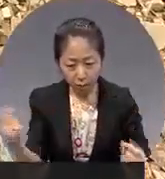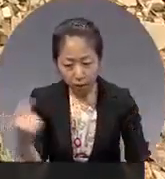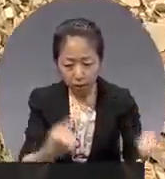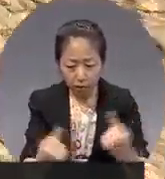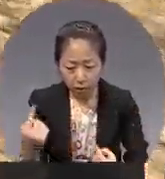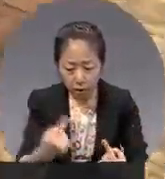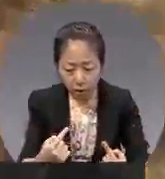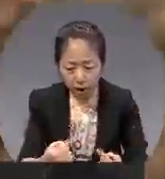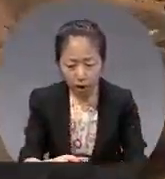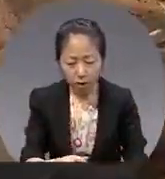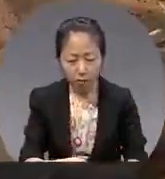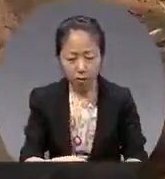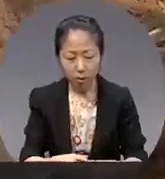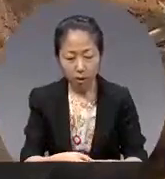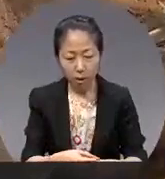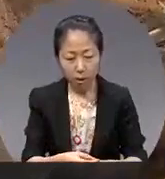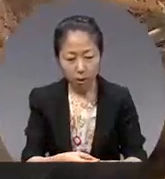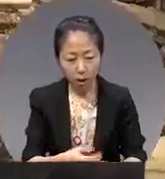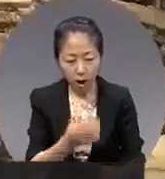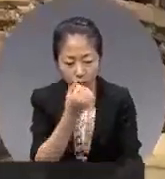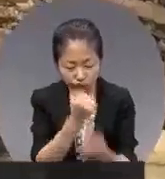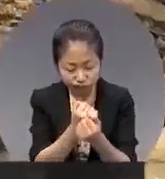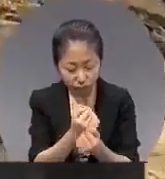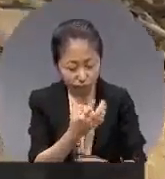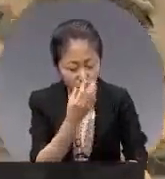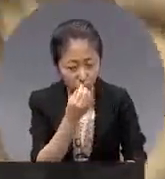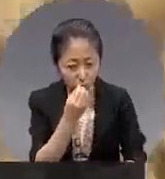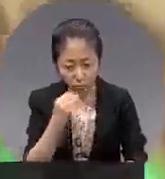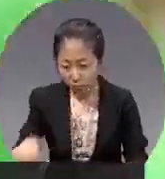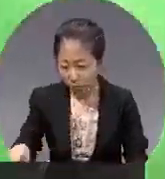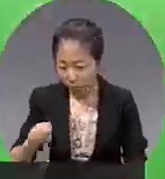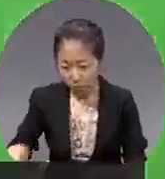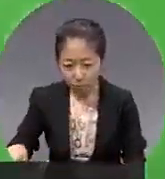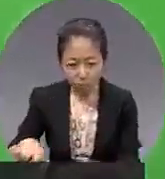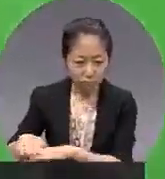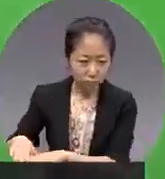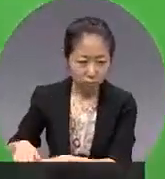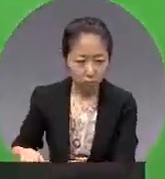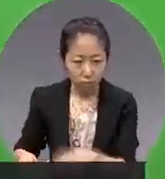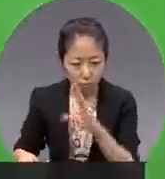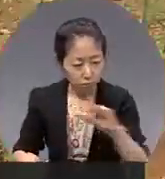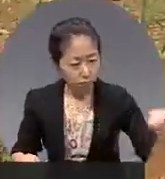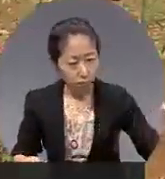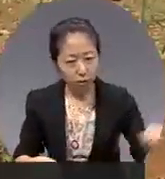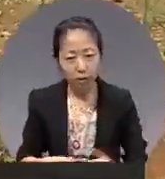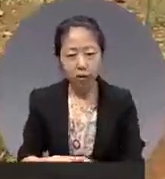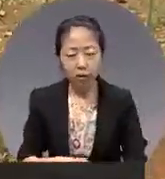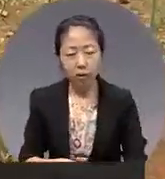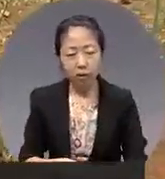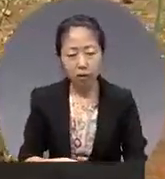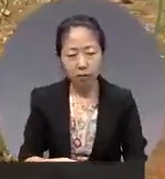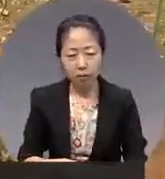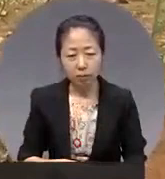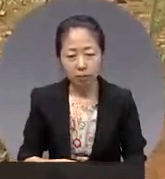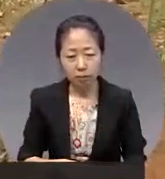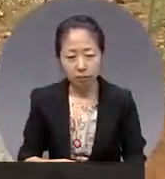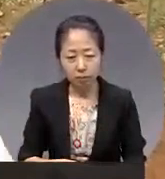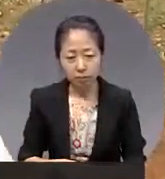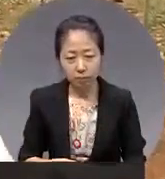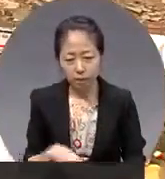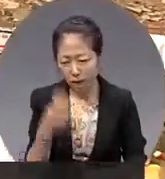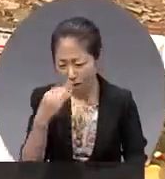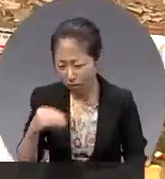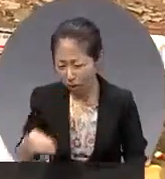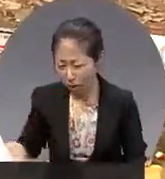땅바닥에 불 피운 자국은 기본 기름통 은 그 옆에 나딘 겁니다 한쪽은 아예 쓰레기 무단투기